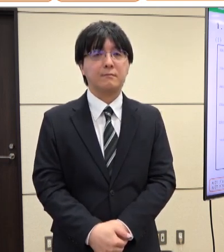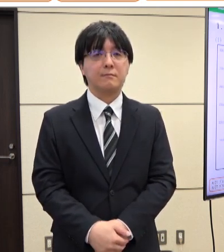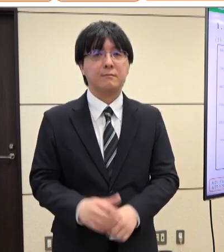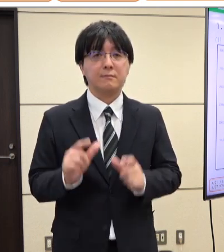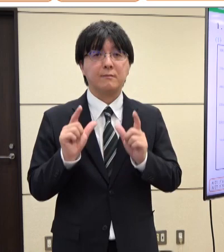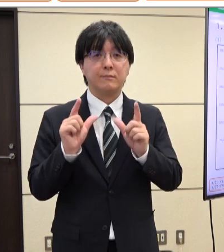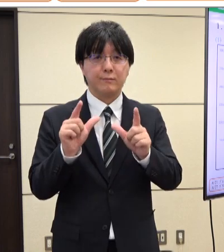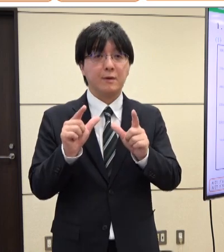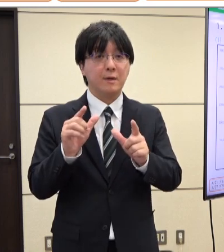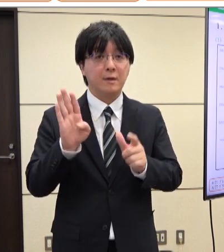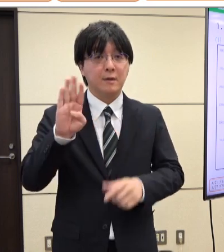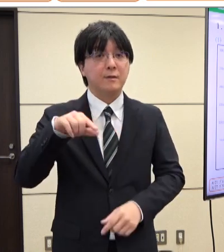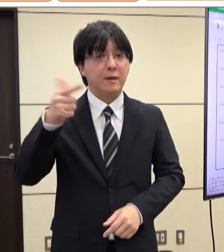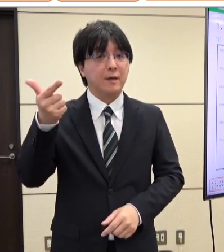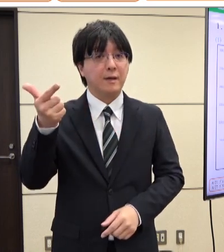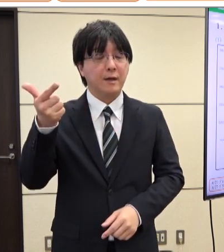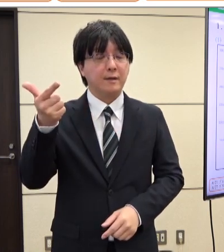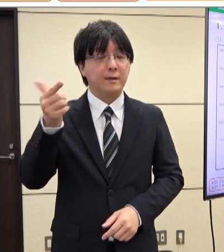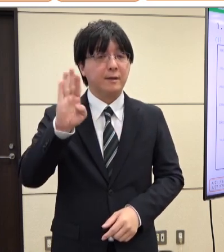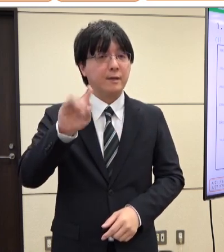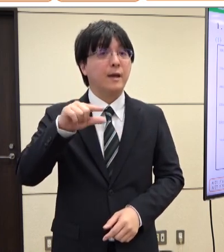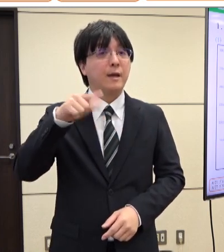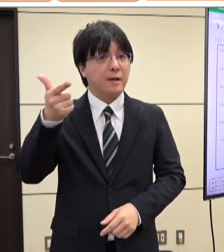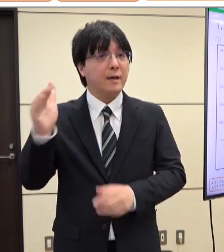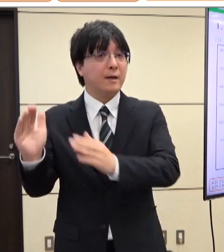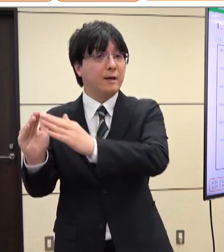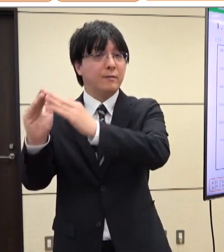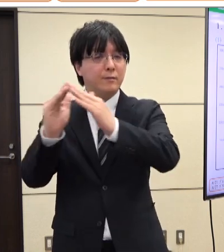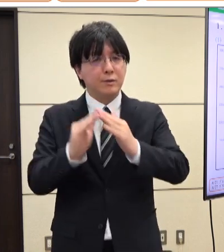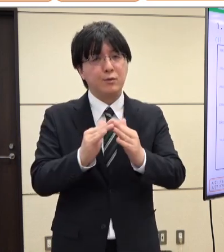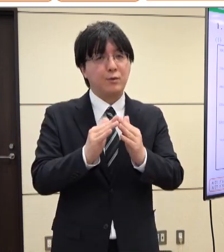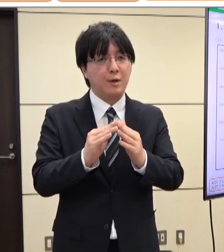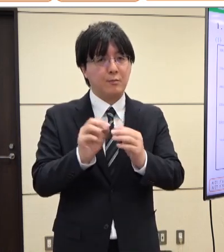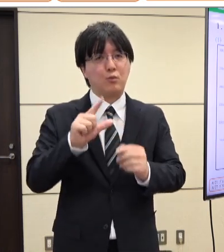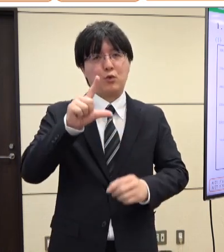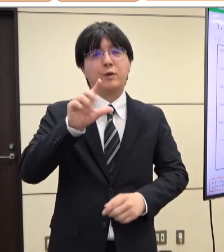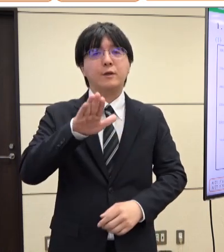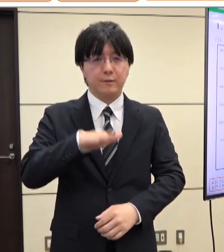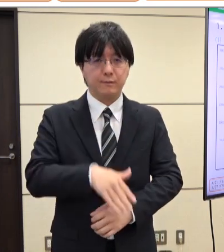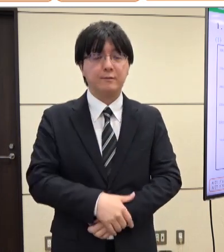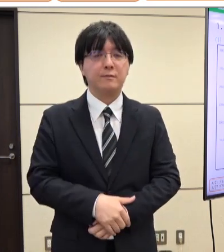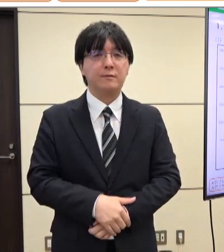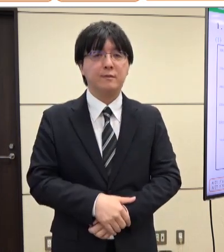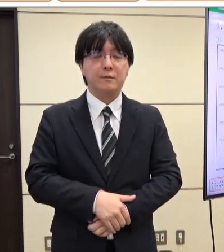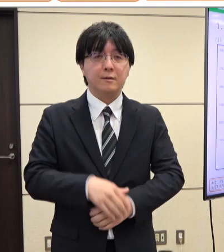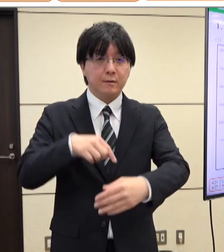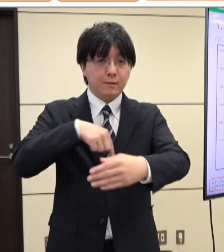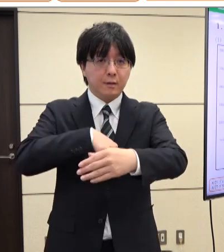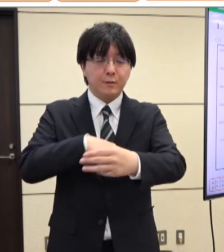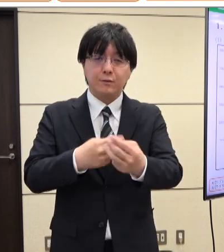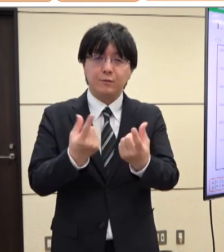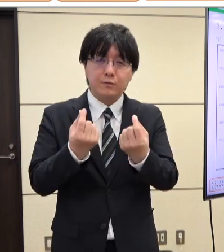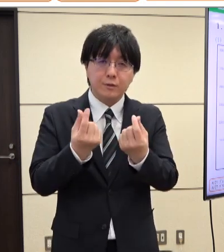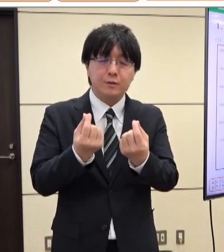県外が多いです。 県内が多い。 県外、 県外、はいはい、県外が多いということです。内訳わかるかな。